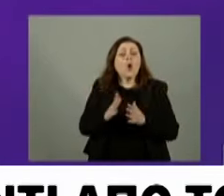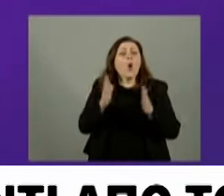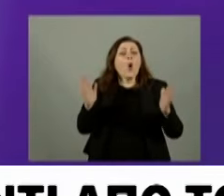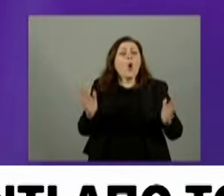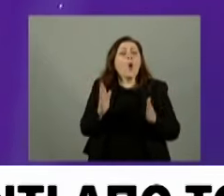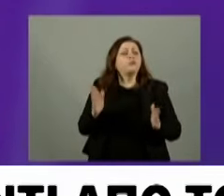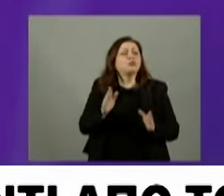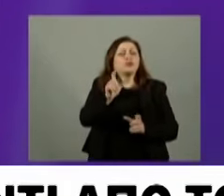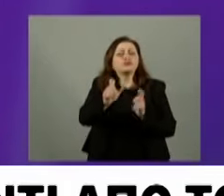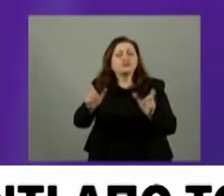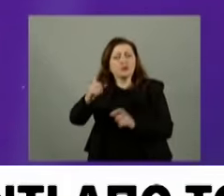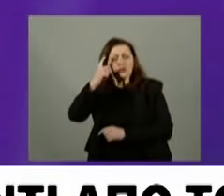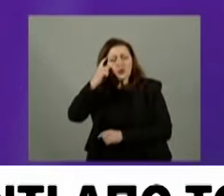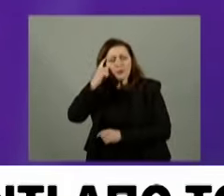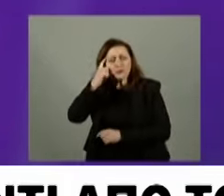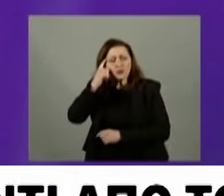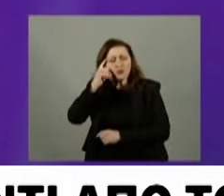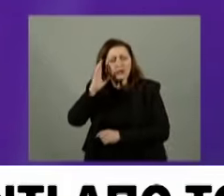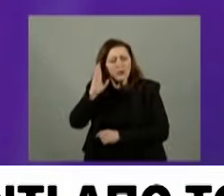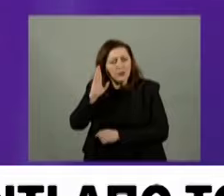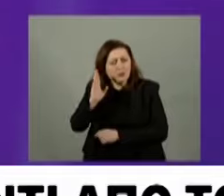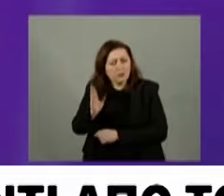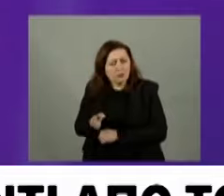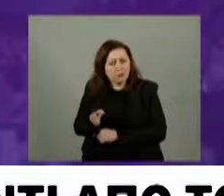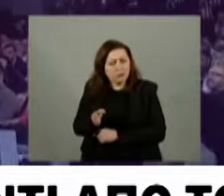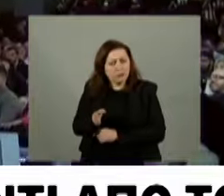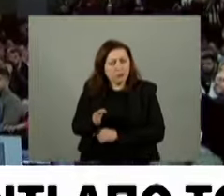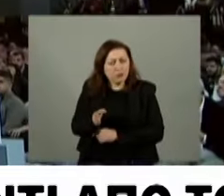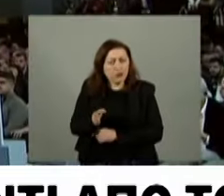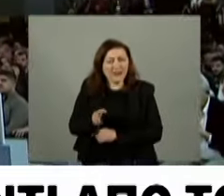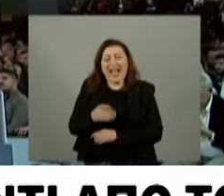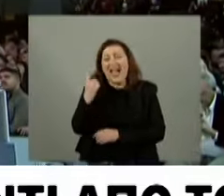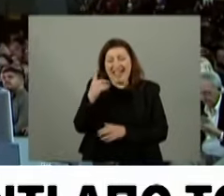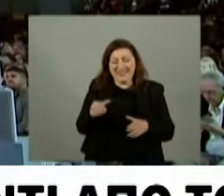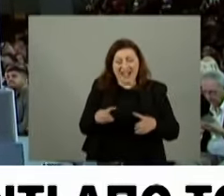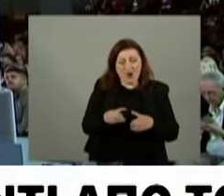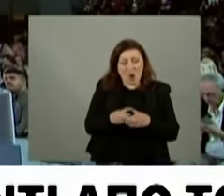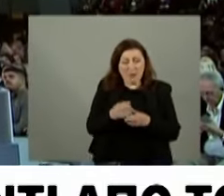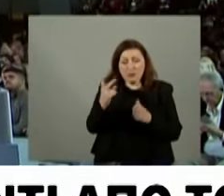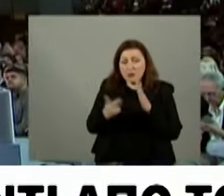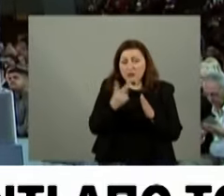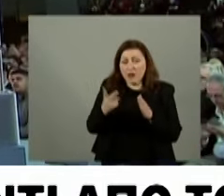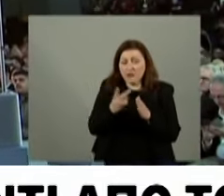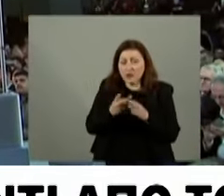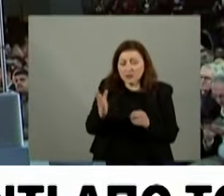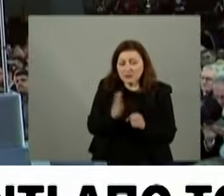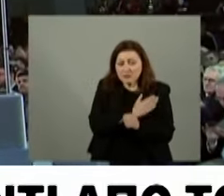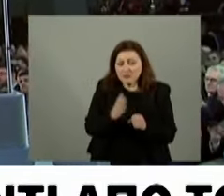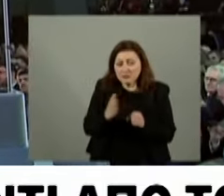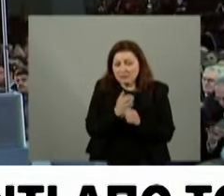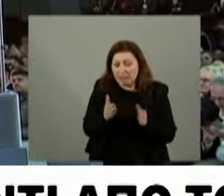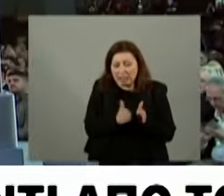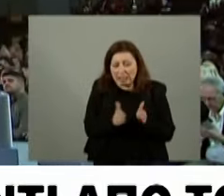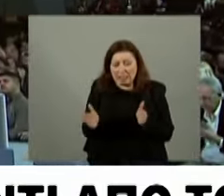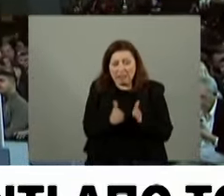ας πούμε, η στρατιωτική του θητεία, προφανώς για κάποιον μπορεί να έχει πολύ μεγάλη σημασία, ή αυτά τα ζητήματα που αναφέρατε εσείς, κύριε Παππού, ή τα επιχειρηματικά. Εάν τελικά